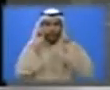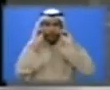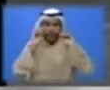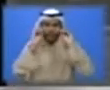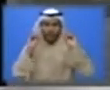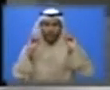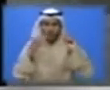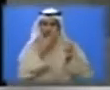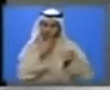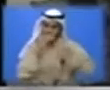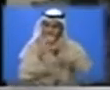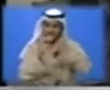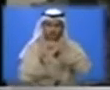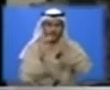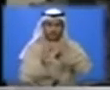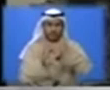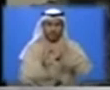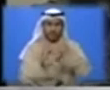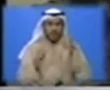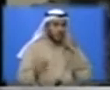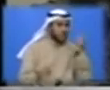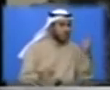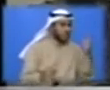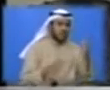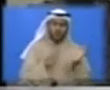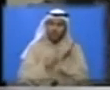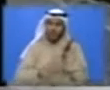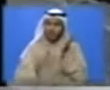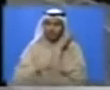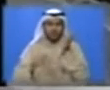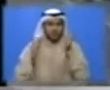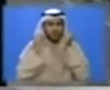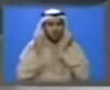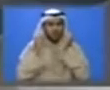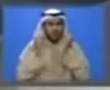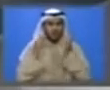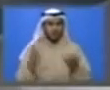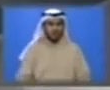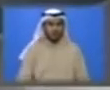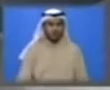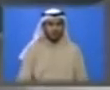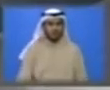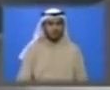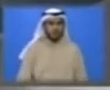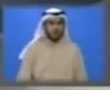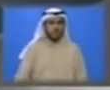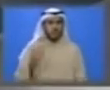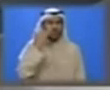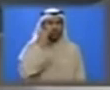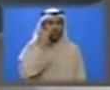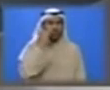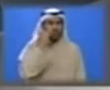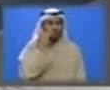النقالة أثناء القيادة لما يمثله ذلك من مخاطر عليهم وعلى الآخرين. كثير من الشباب